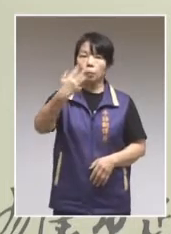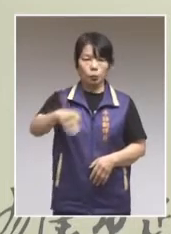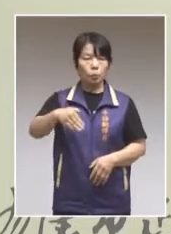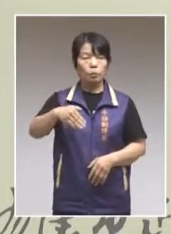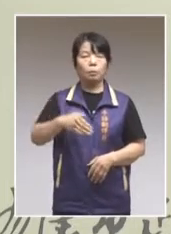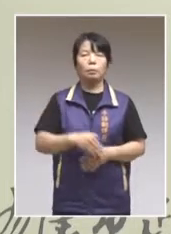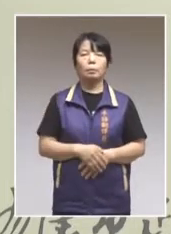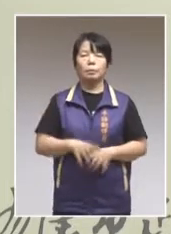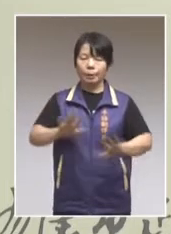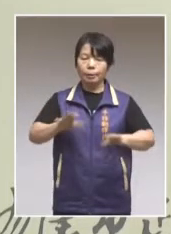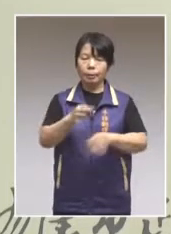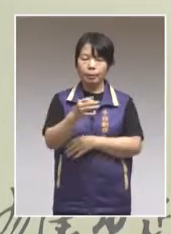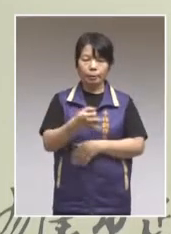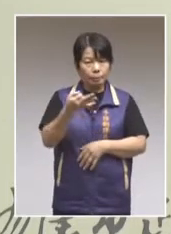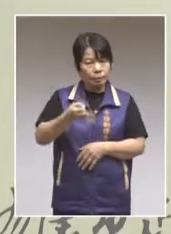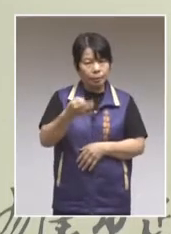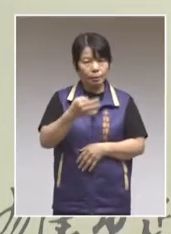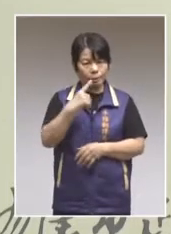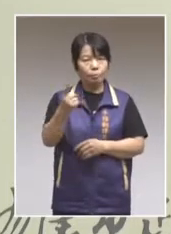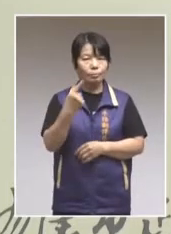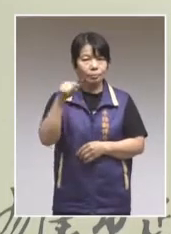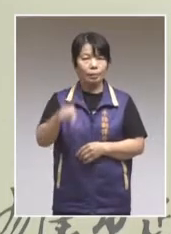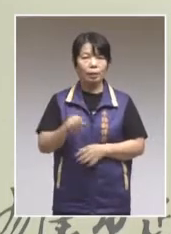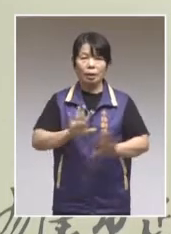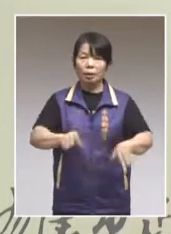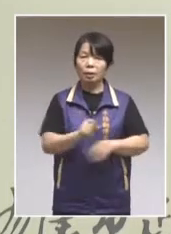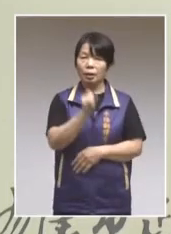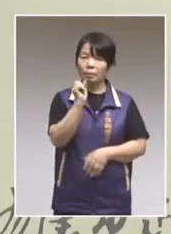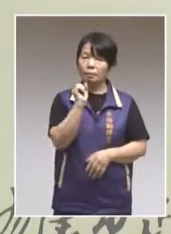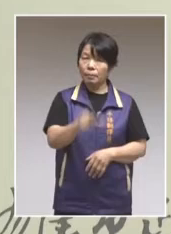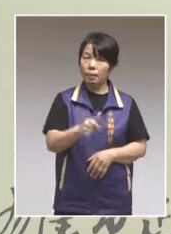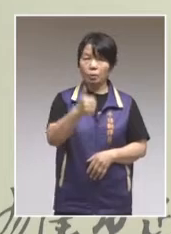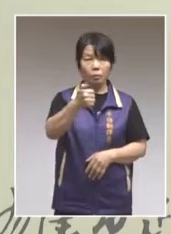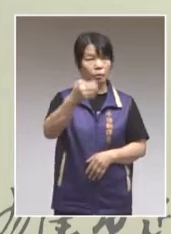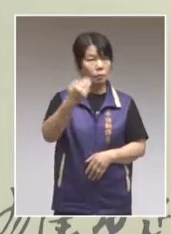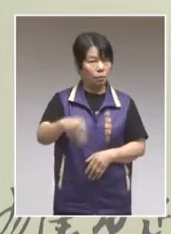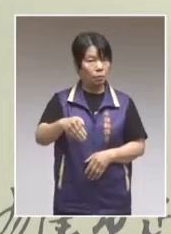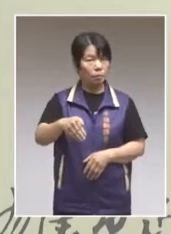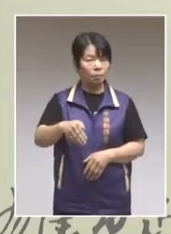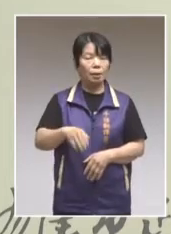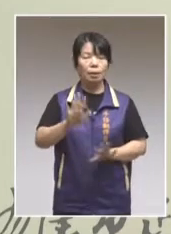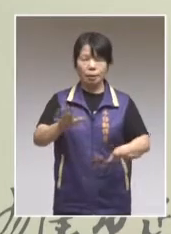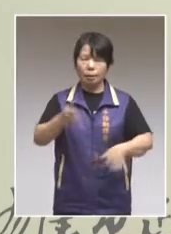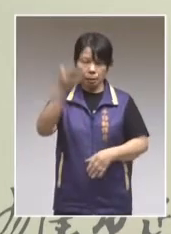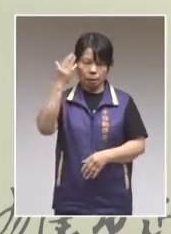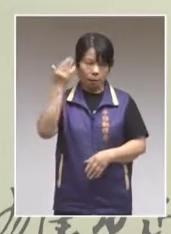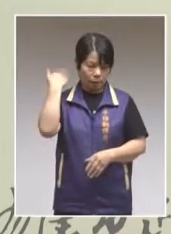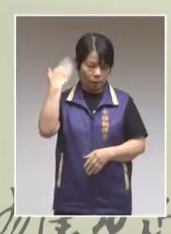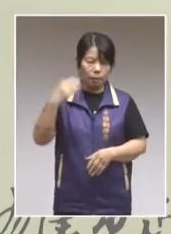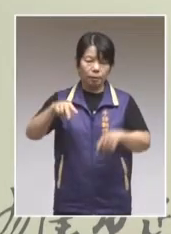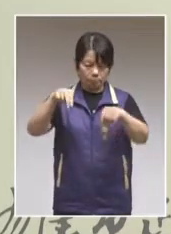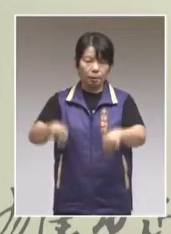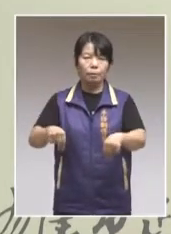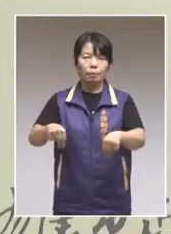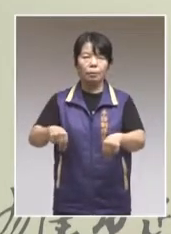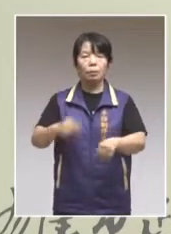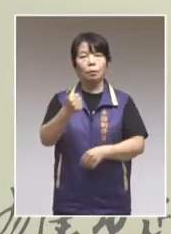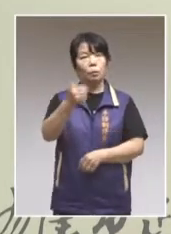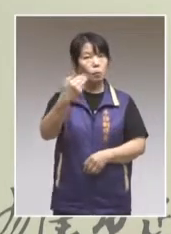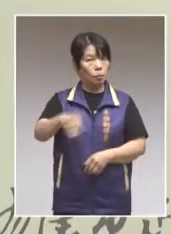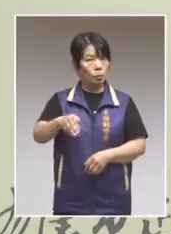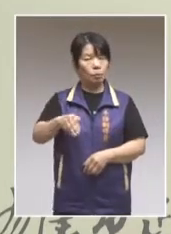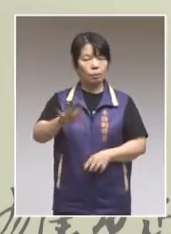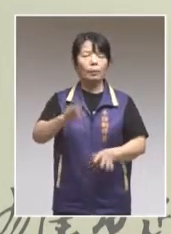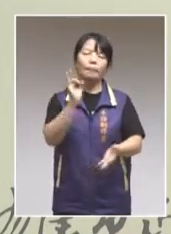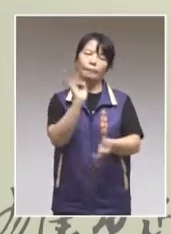这个价格是这样来的，欸，不是说我们现在买59块，是我们当时签订的契约就是59块，所以我们买